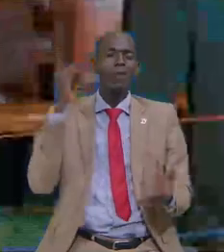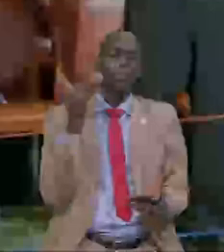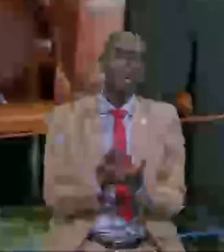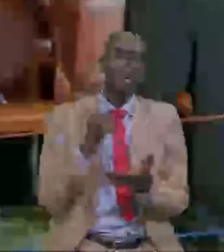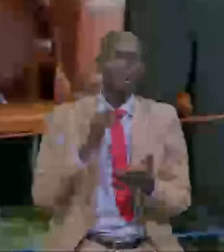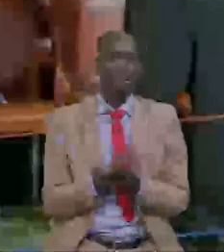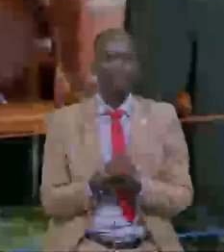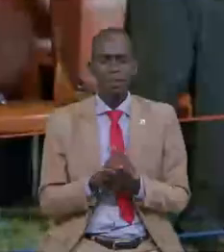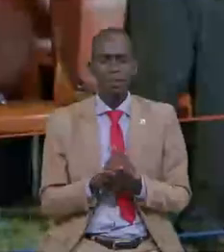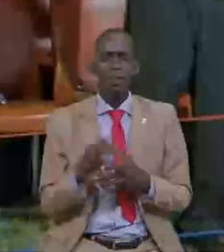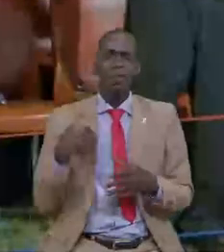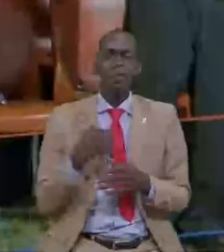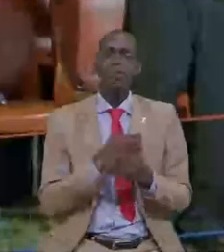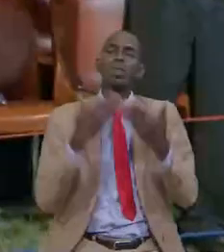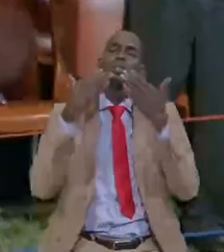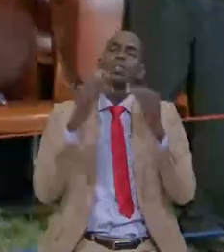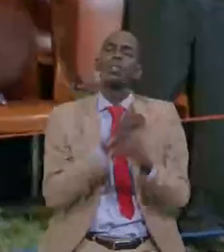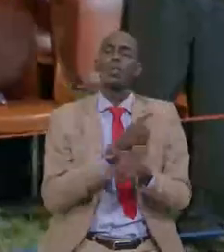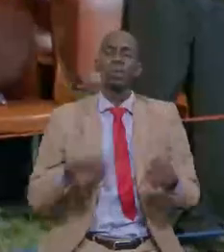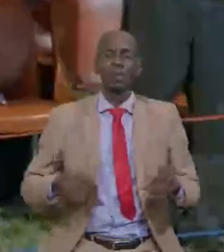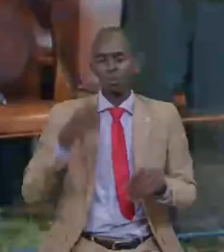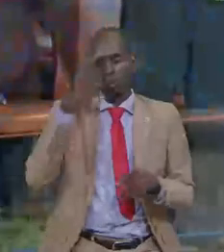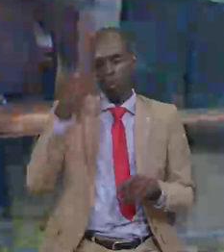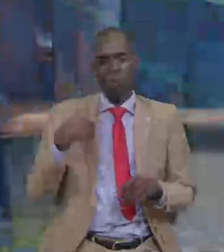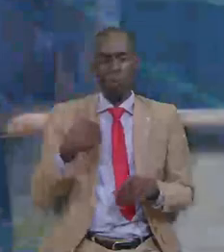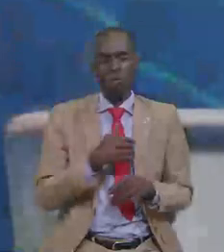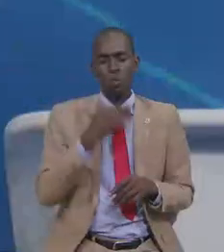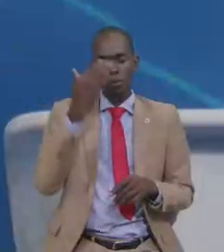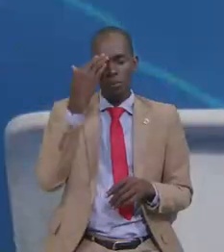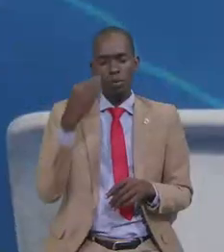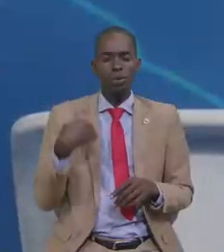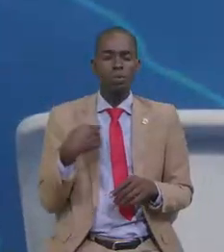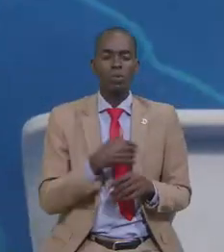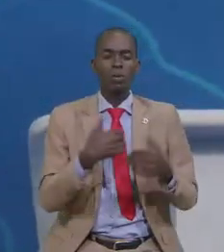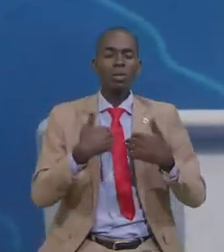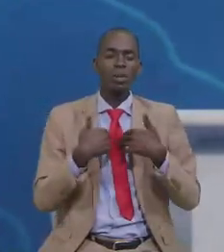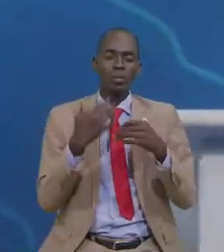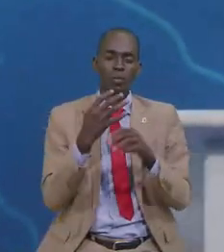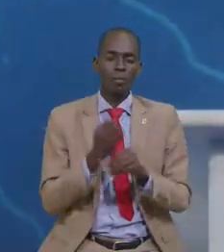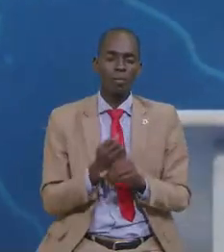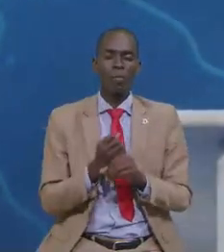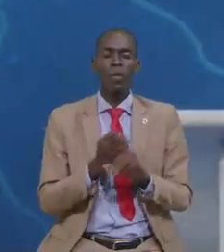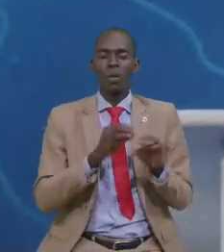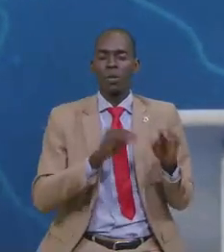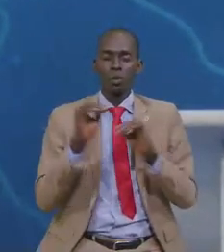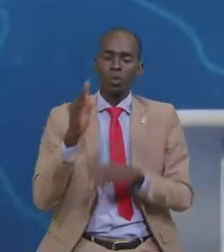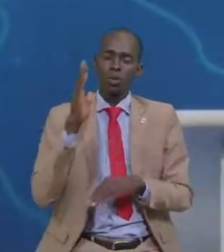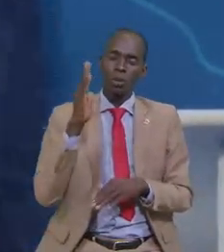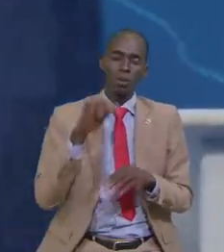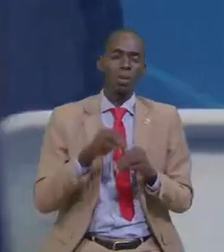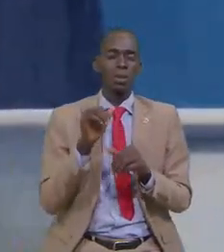C'est fait. Nous te disons merci parce que nous savons que nous avons reçu, mais